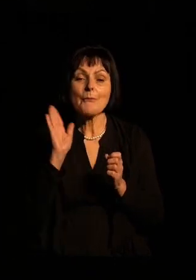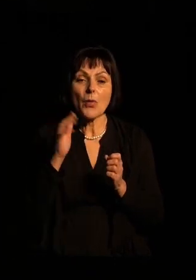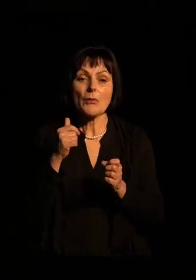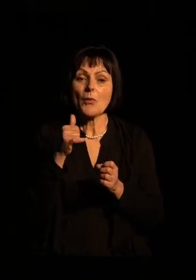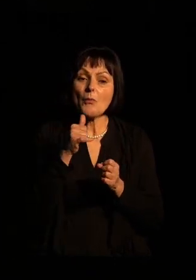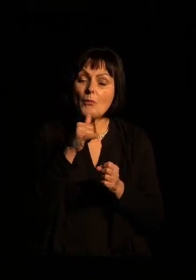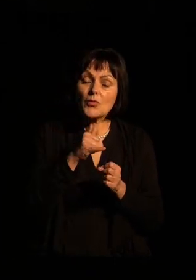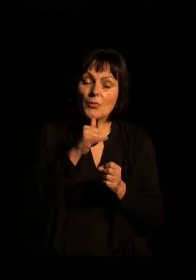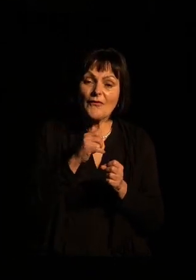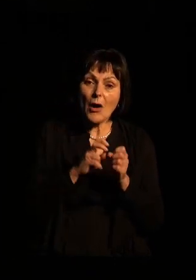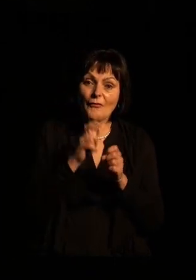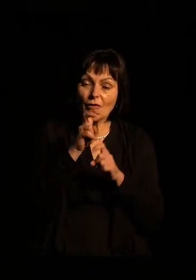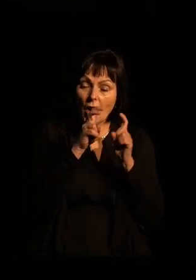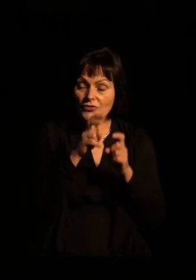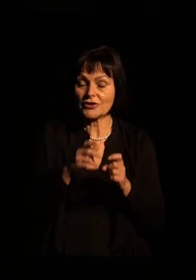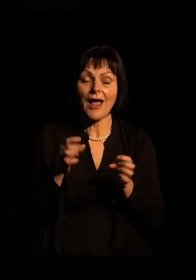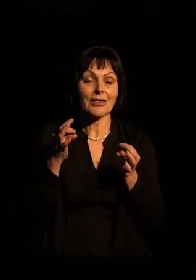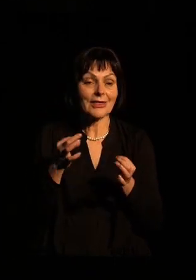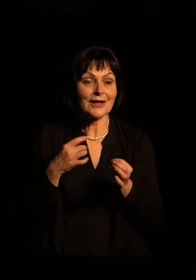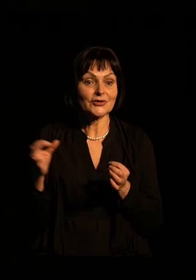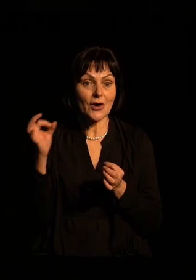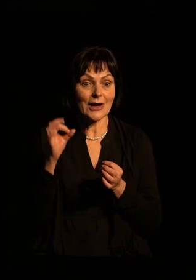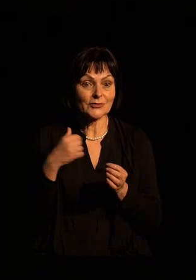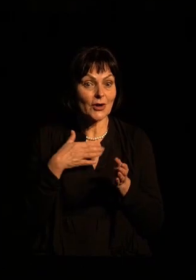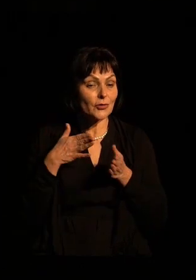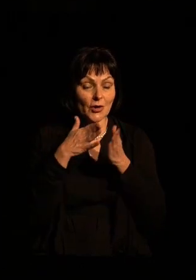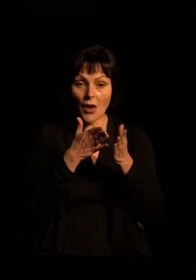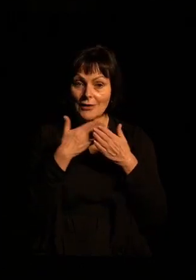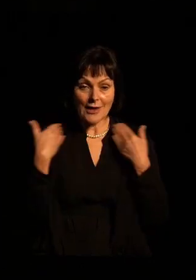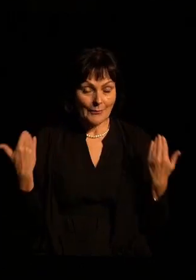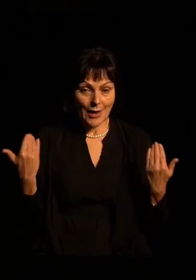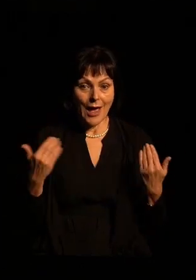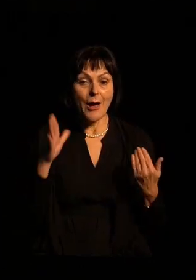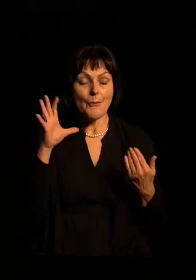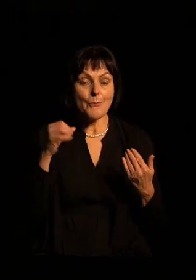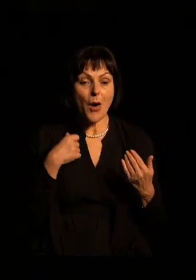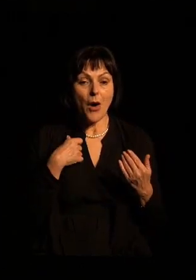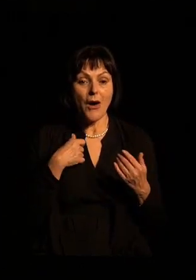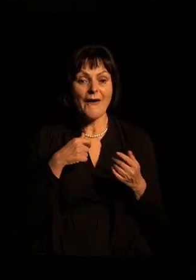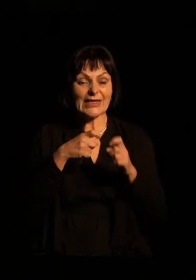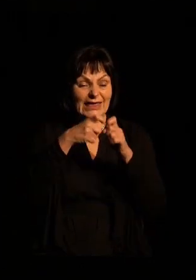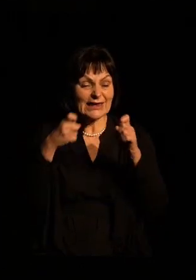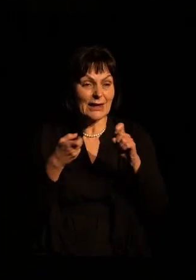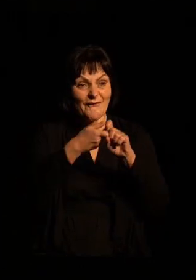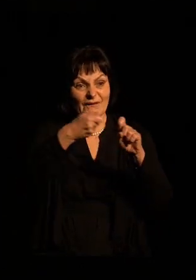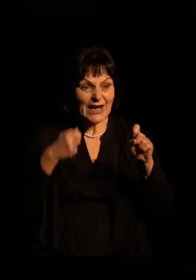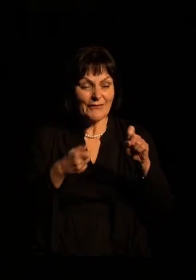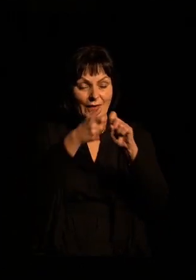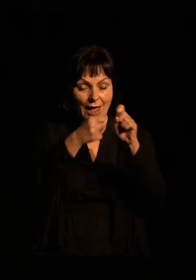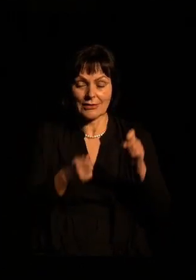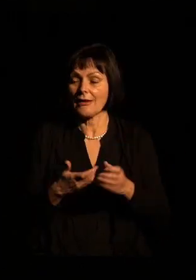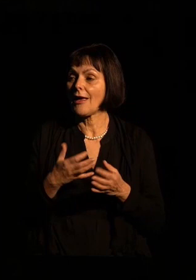próbowałem wychodzić. Teraz okazało się, że ta droga już nie istnieje, bo te nity zostały powyrywane na